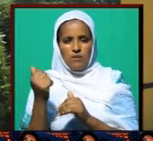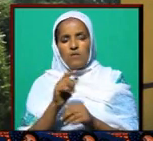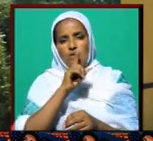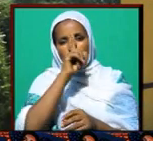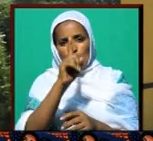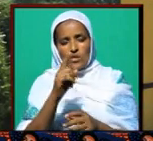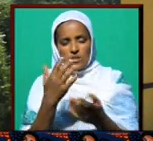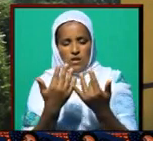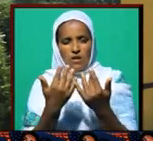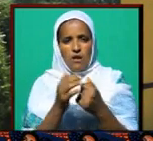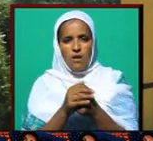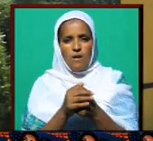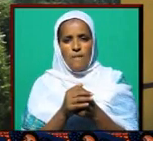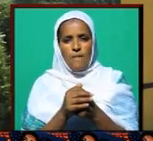ዳዊት።